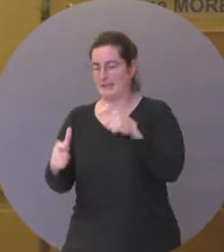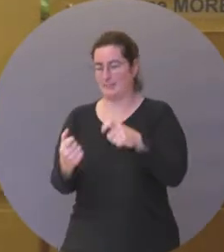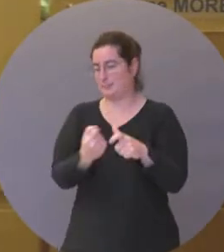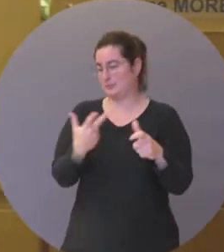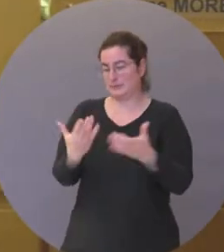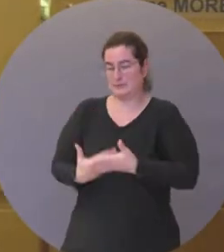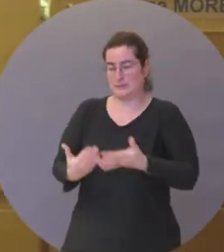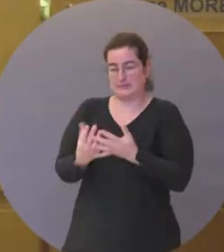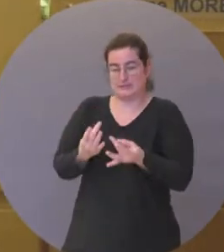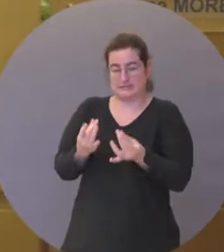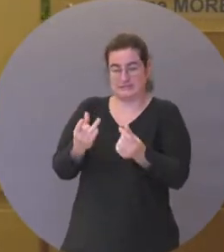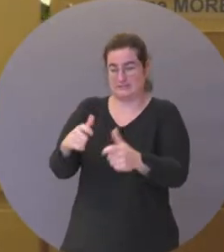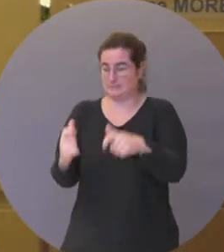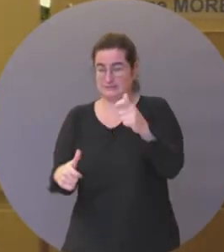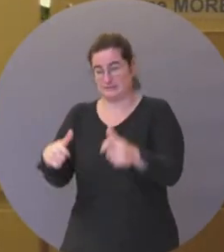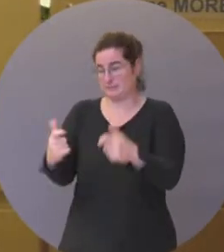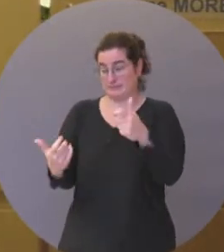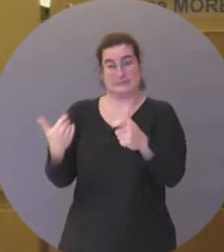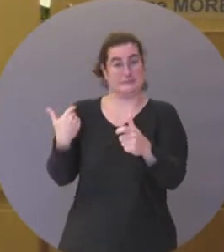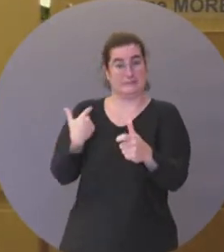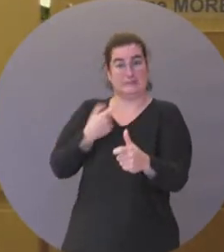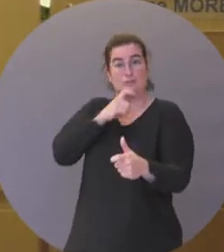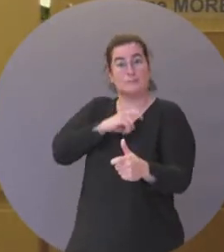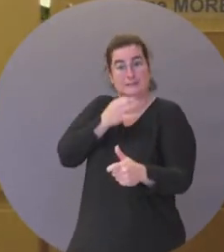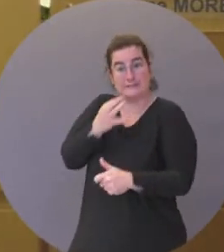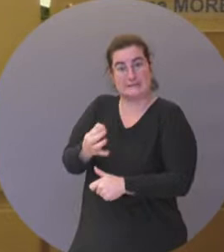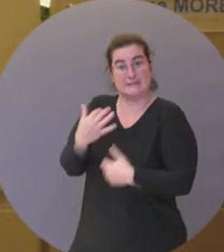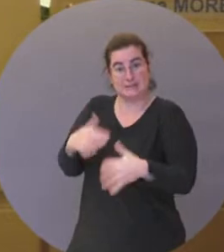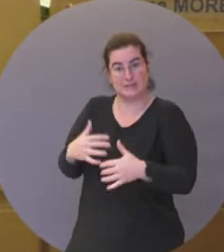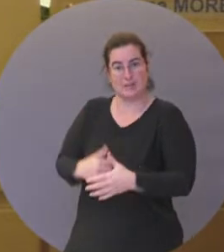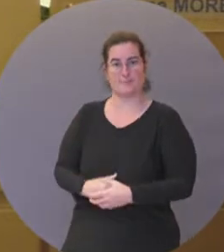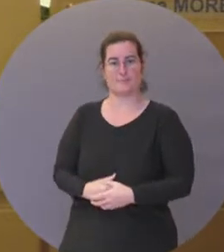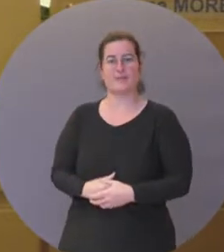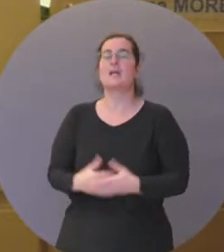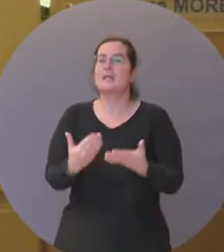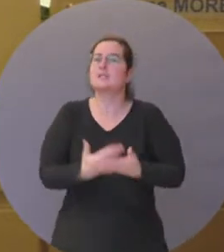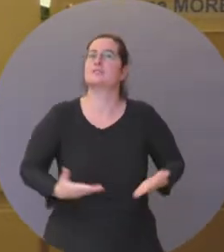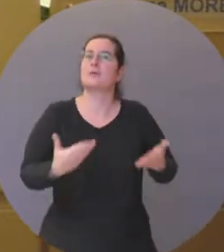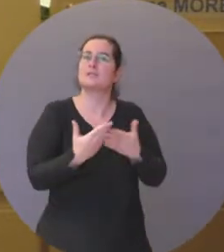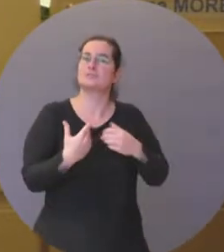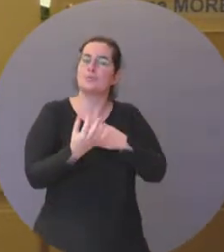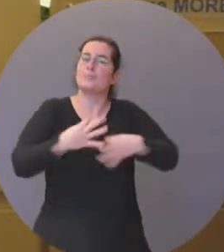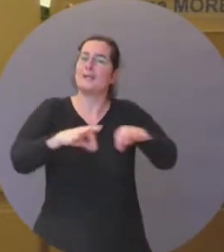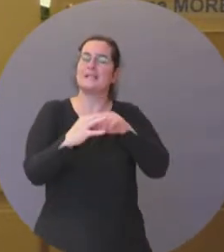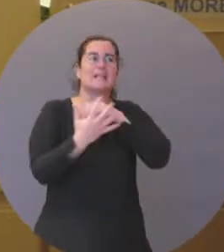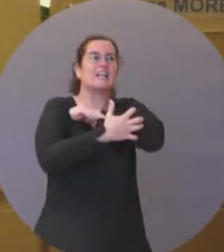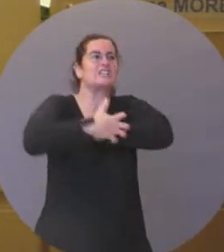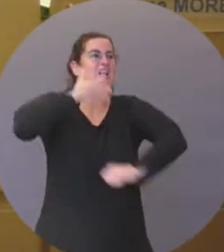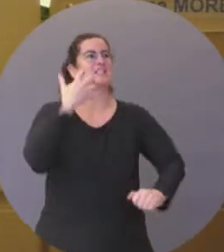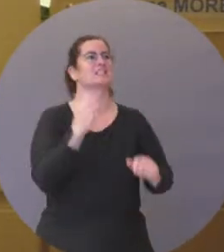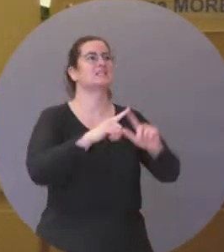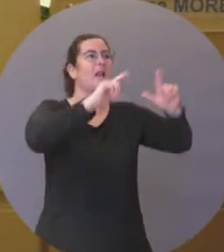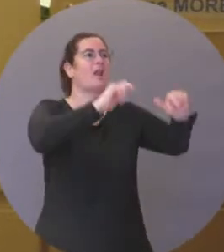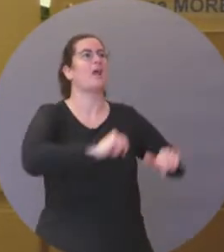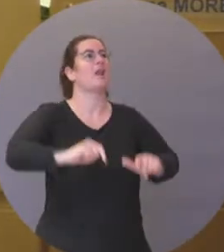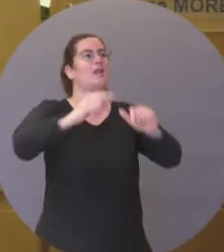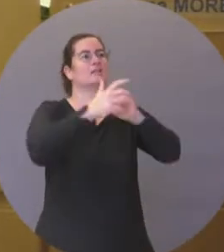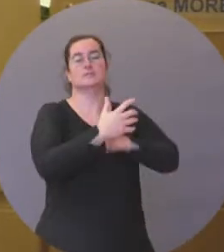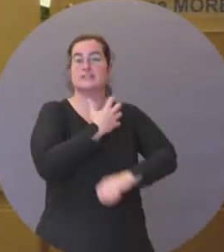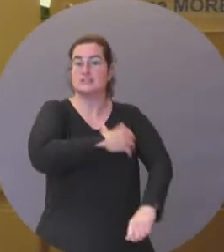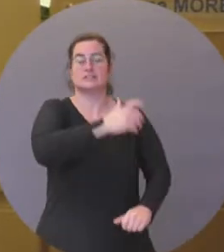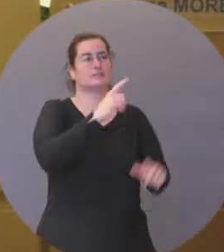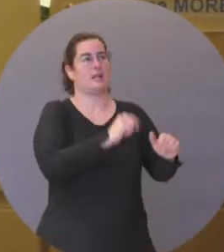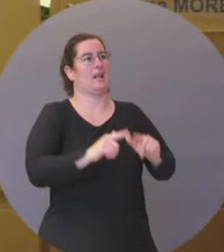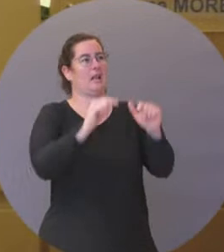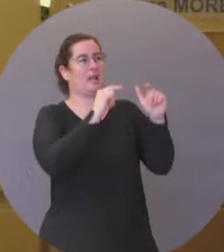tu l'as aussi dit Dominique dans un pays qui bat pourtant des records de richesse et pourtant que le budget de la Nation